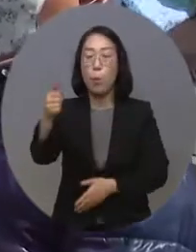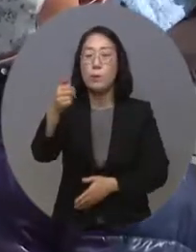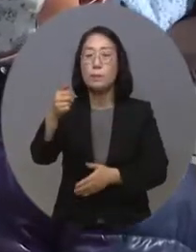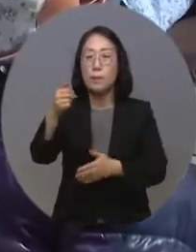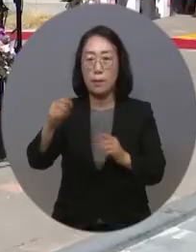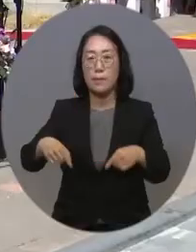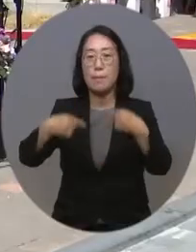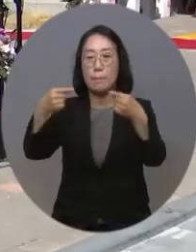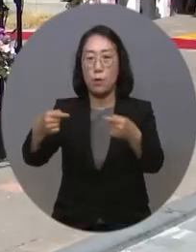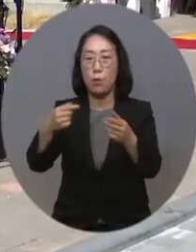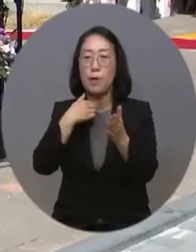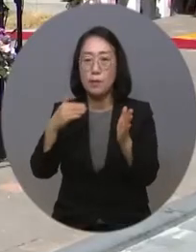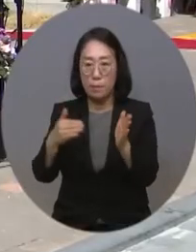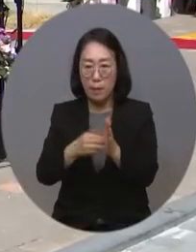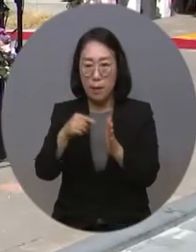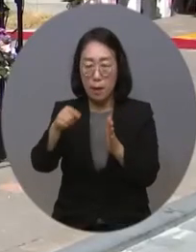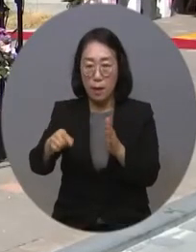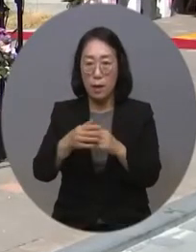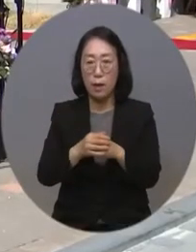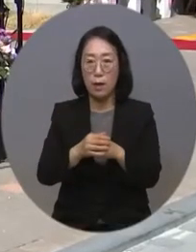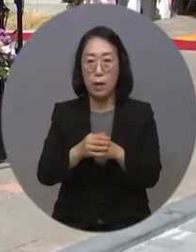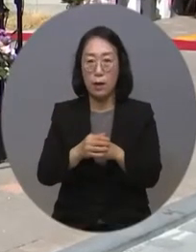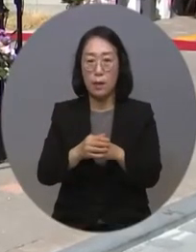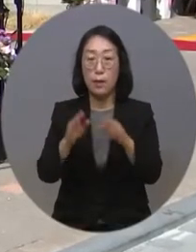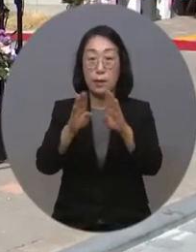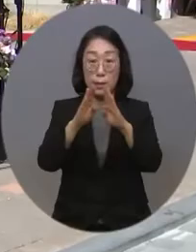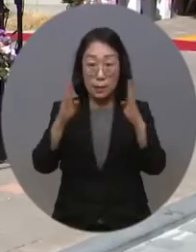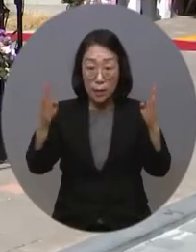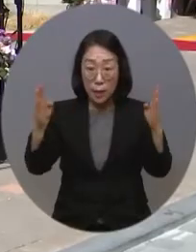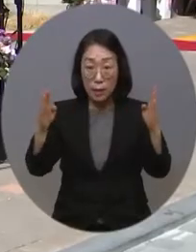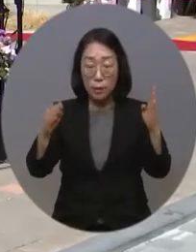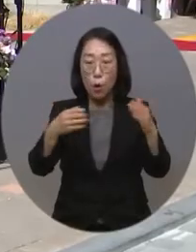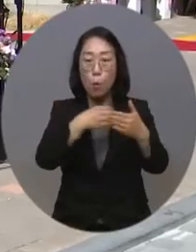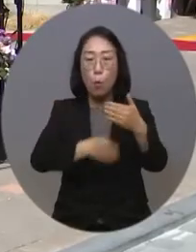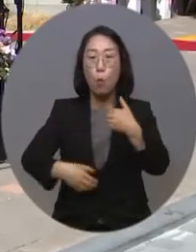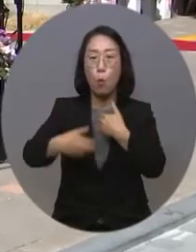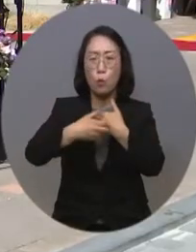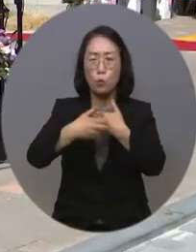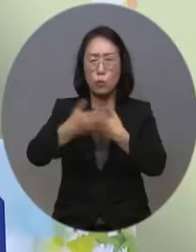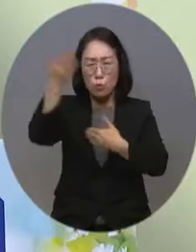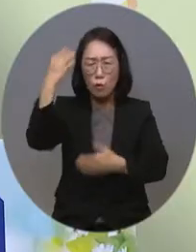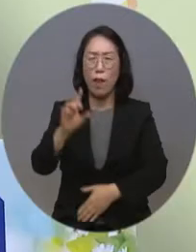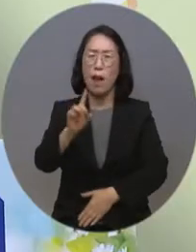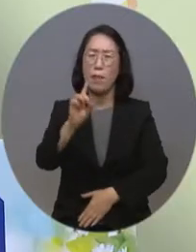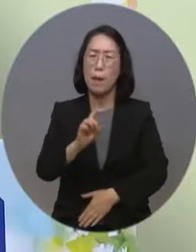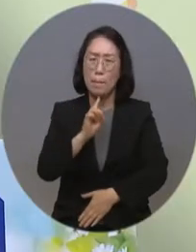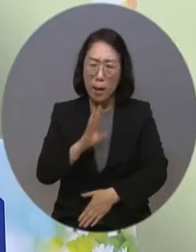빛냈습니다. 덕진보건소 개소로 전주 지역 내에 보건소가 한 곳밖에 없어